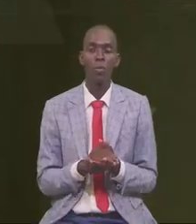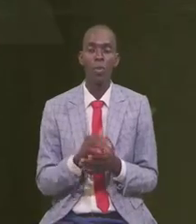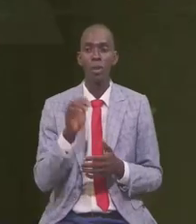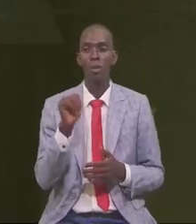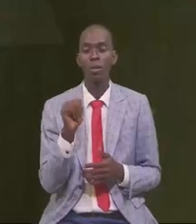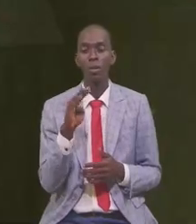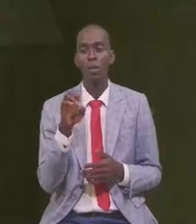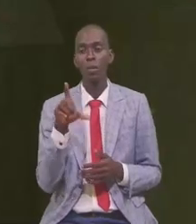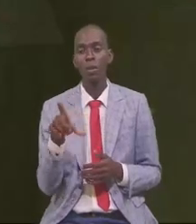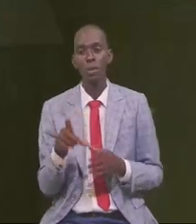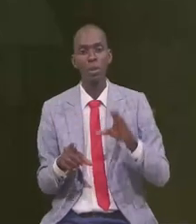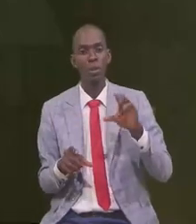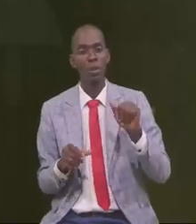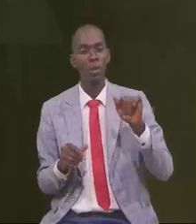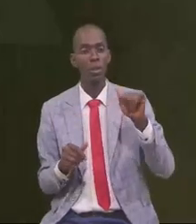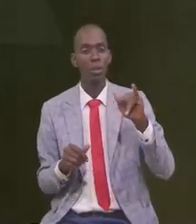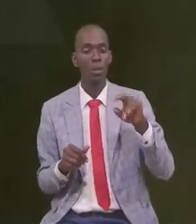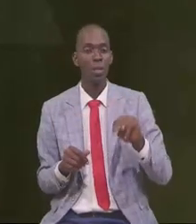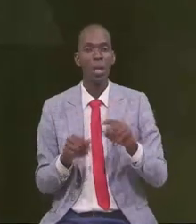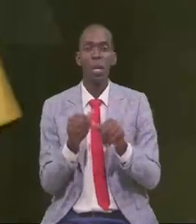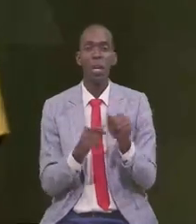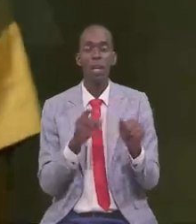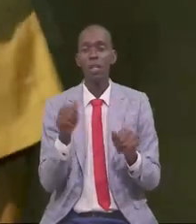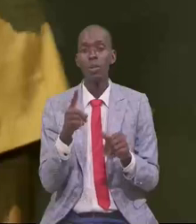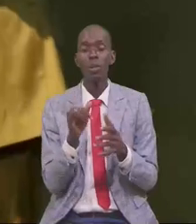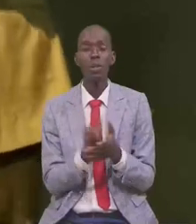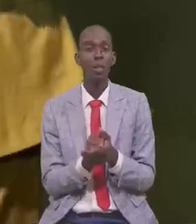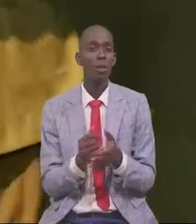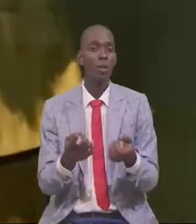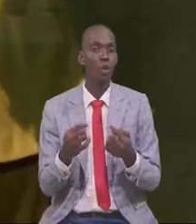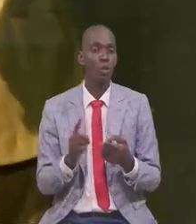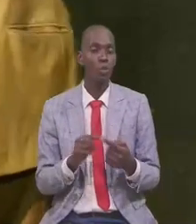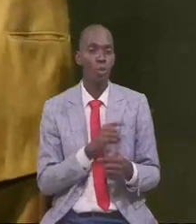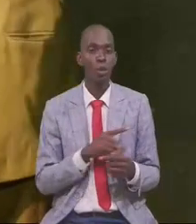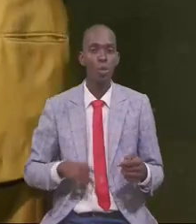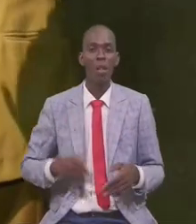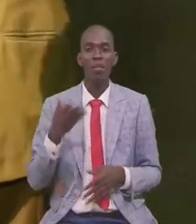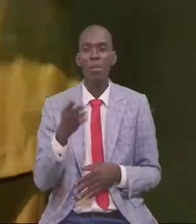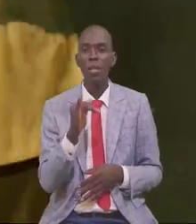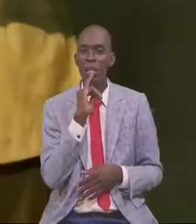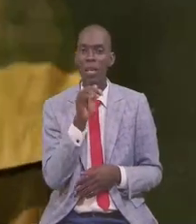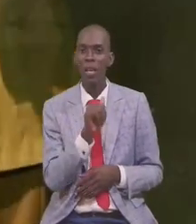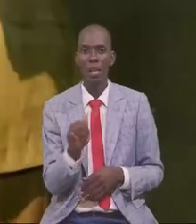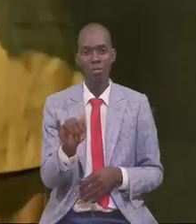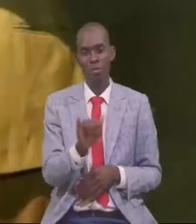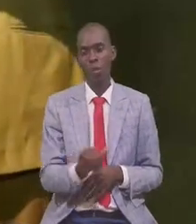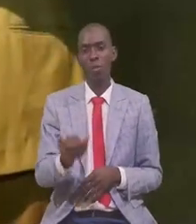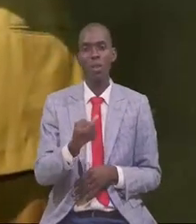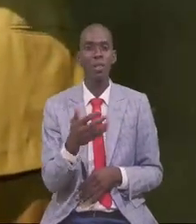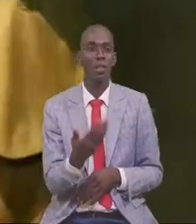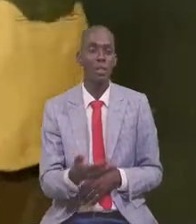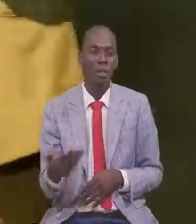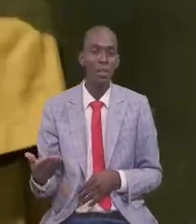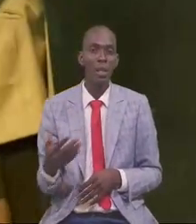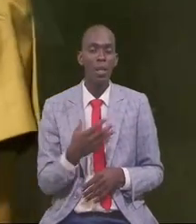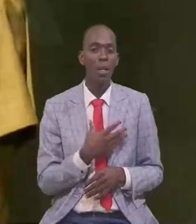Caïn, tous ceux qui sont venus dans le monde. Il y a une chose commune qui liait tout le